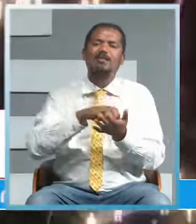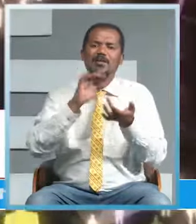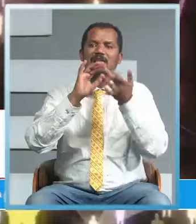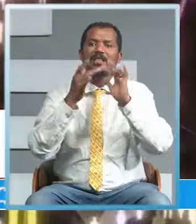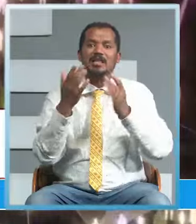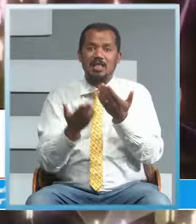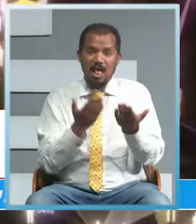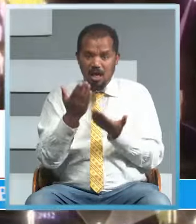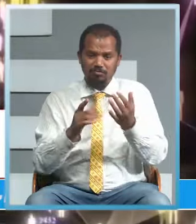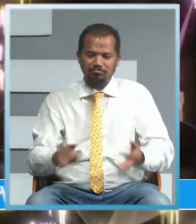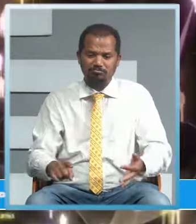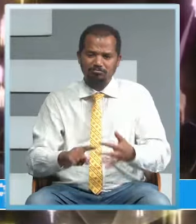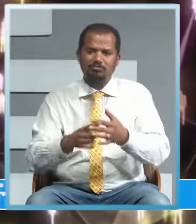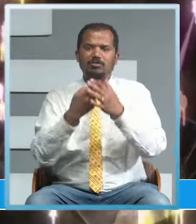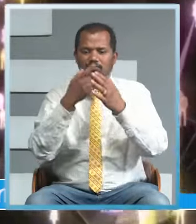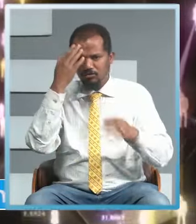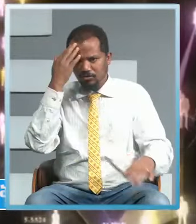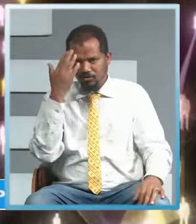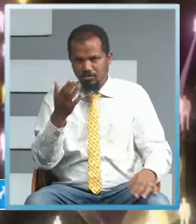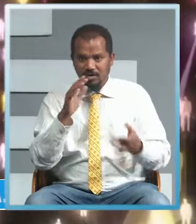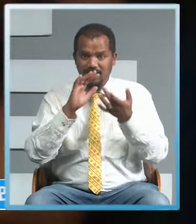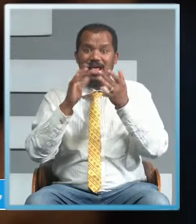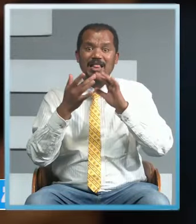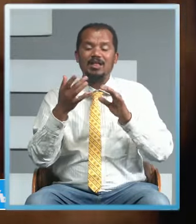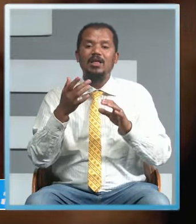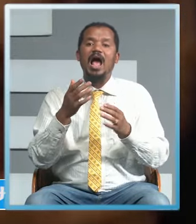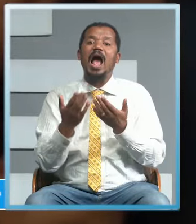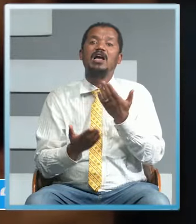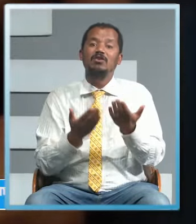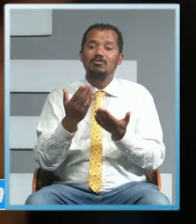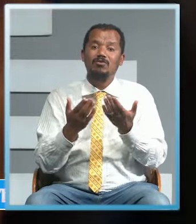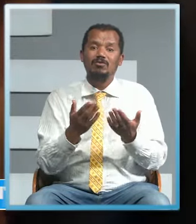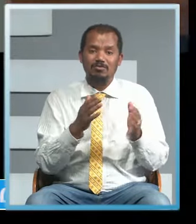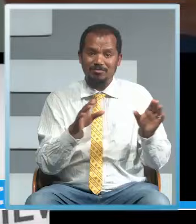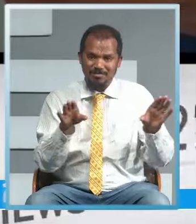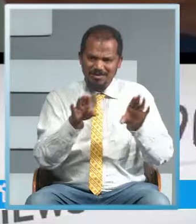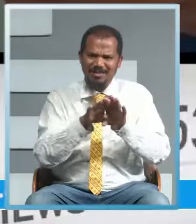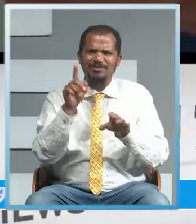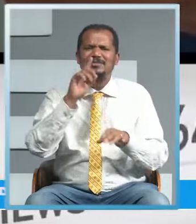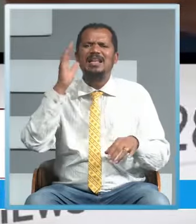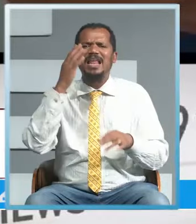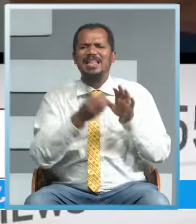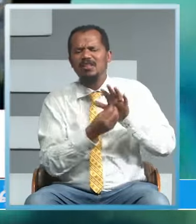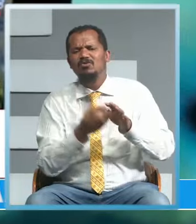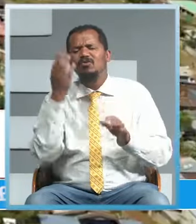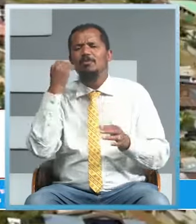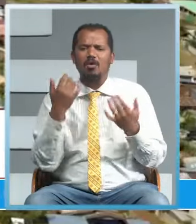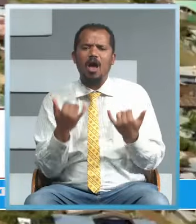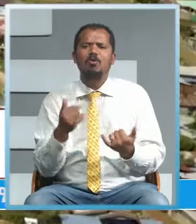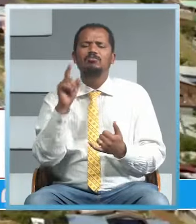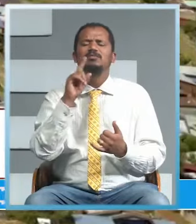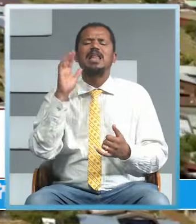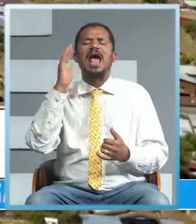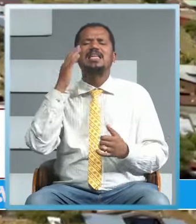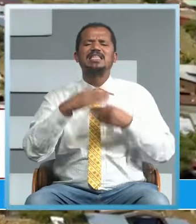መረብ አገልግሎት ማስጀመሩም ይታወቃል። የበይነ መረብ ወይም ኢንተርኔት አገልግሎት በመዘጋቱ ምን አይነት ጽኖች ነበሩ? አሁንስ ምን አይነት